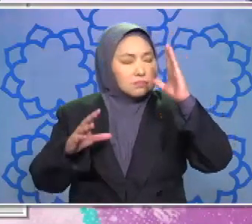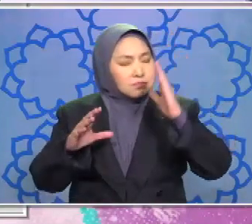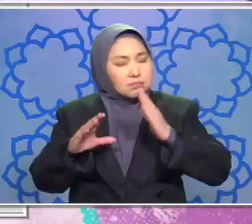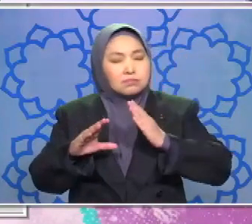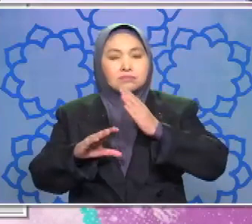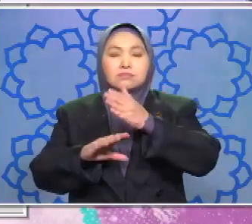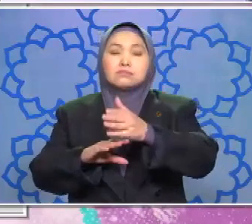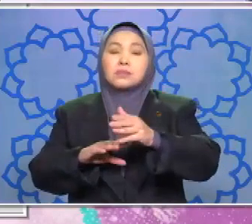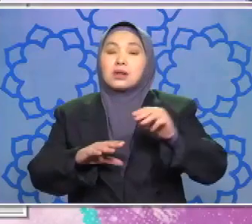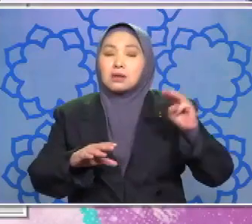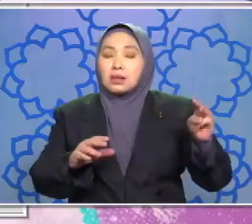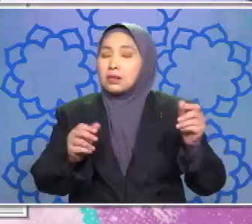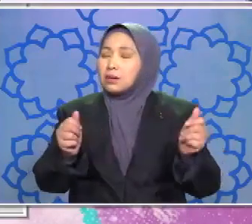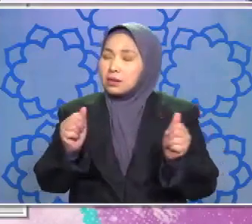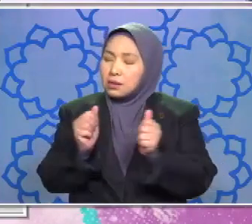فوقهم